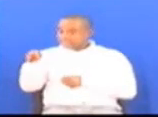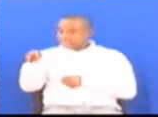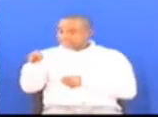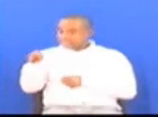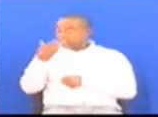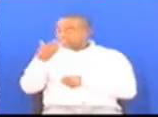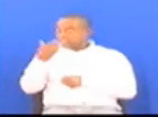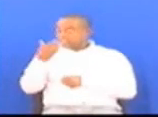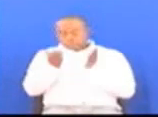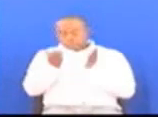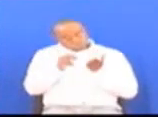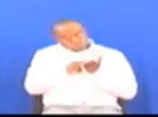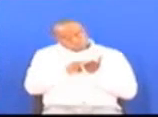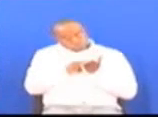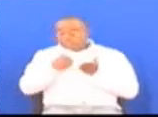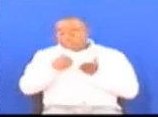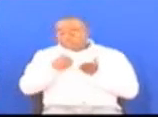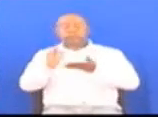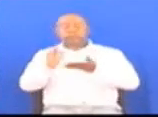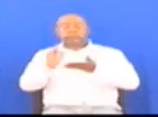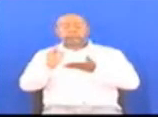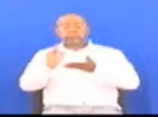notebook, umeona nilichoshika.